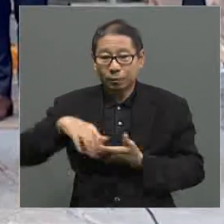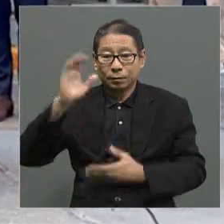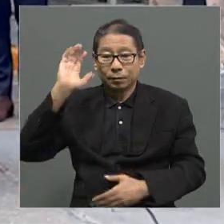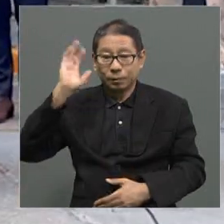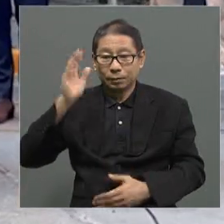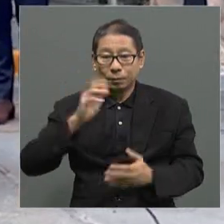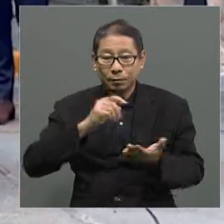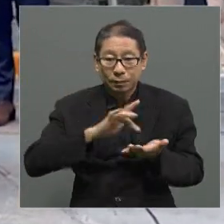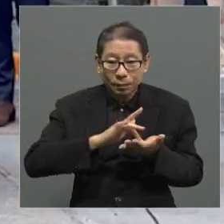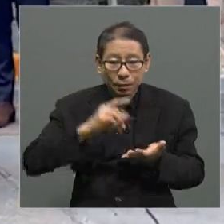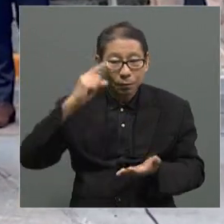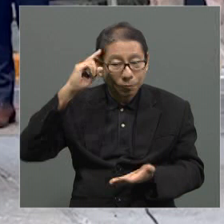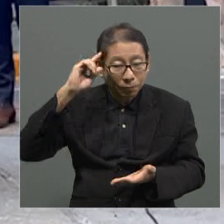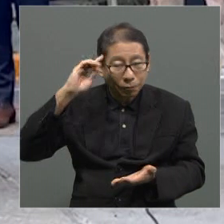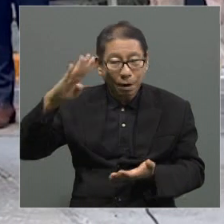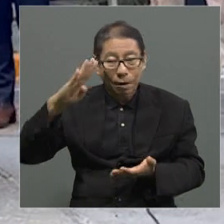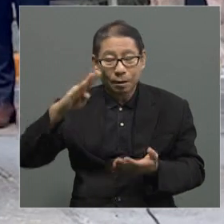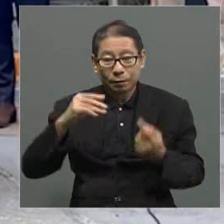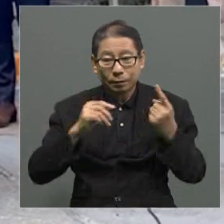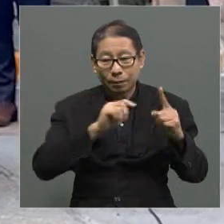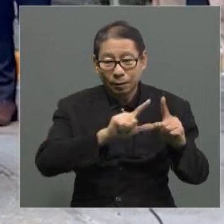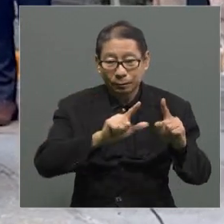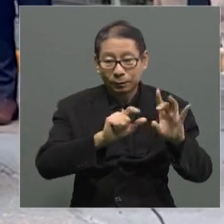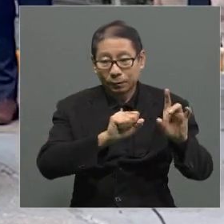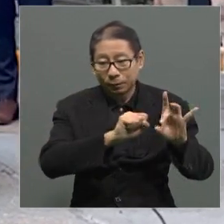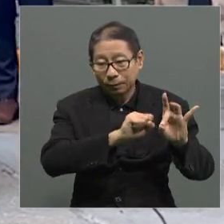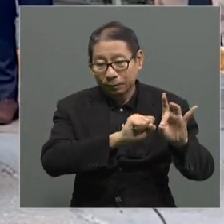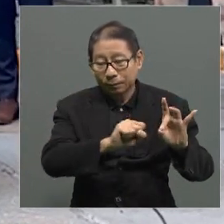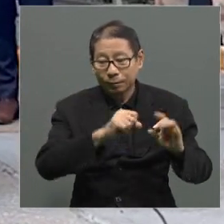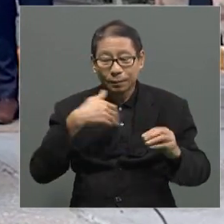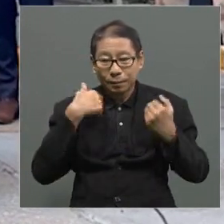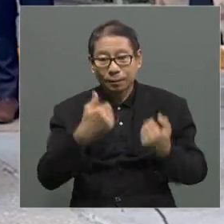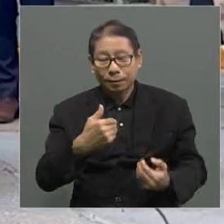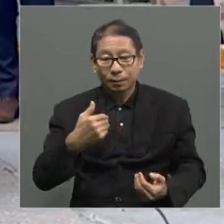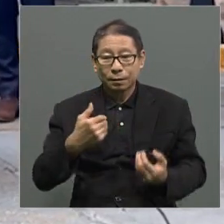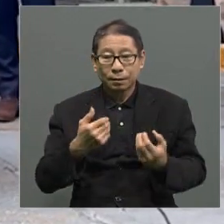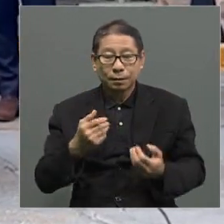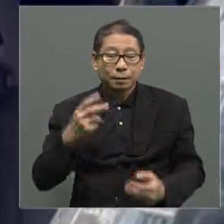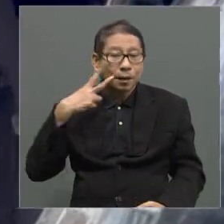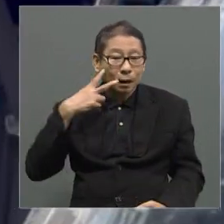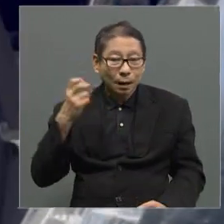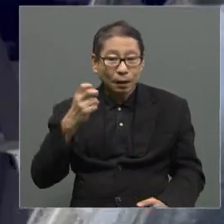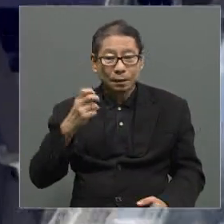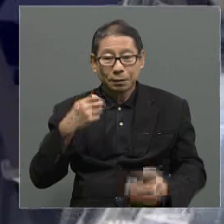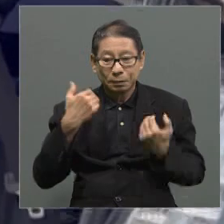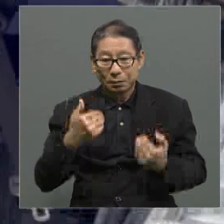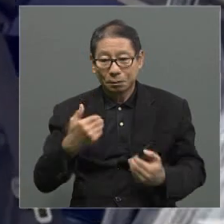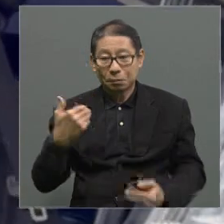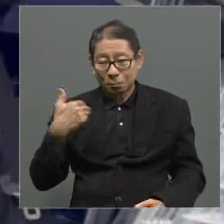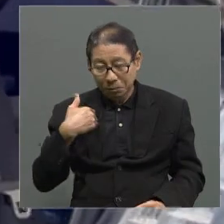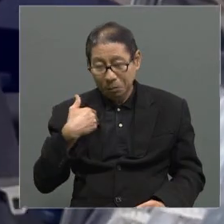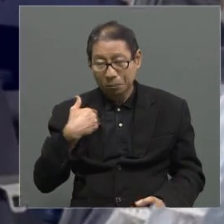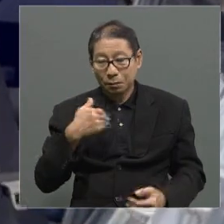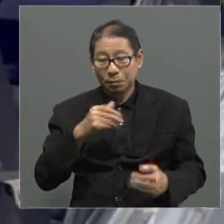ยาบ้ายาบ้าเนี่ยล้าน 400,000เม็ดมีไอซอีก 6กระสอบน้ำหนัก 79กกยังไม่หมดค่ะ